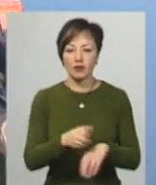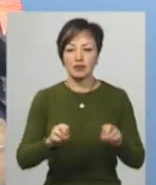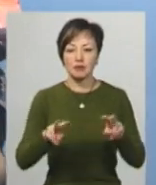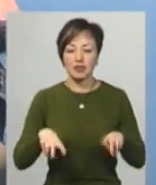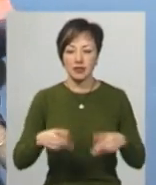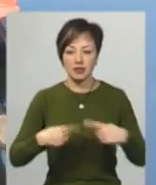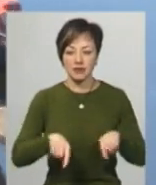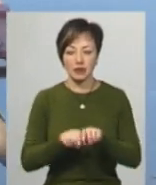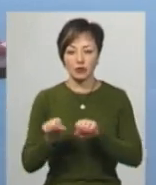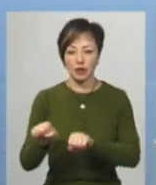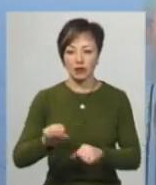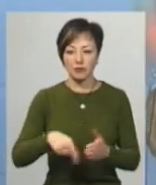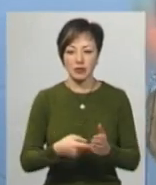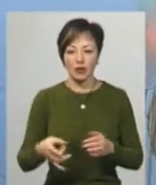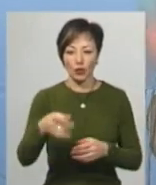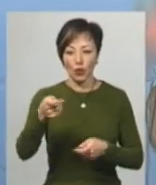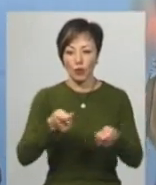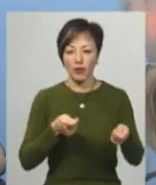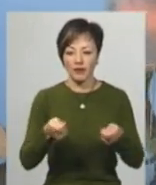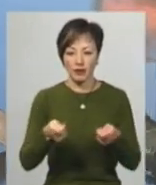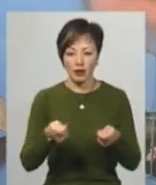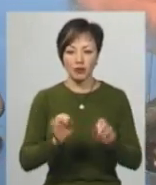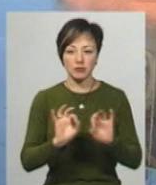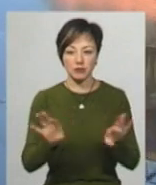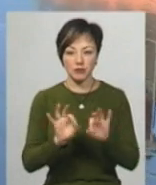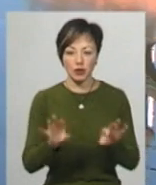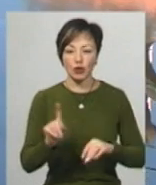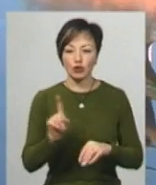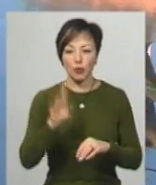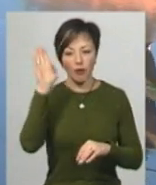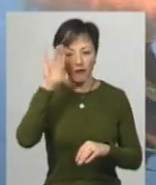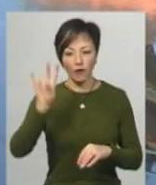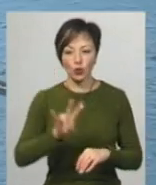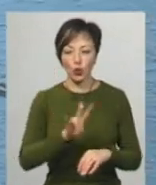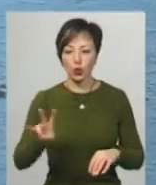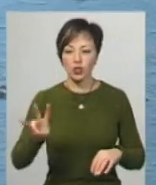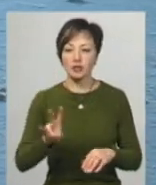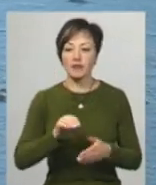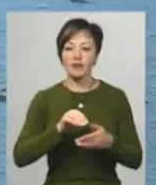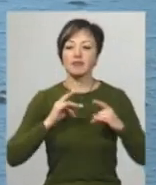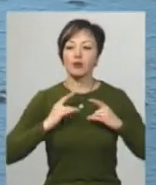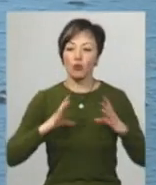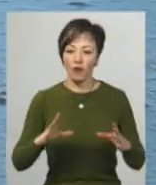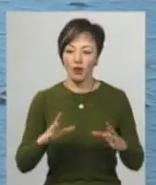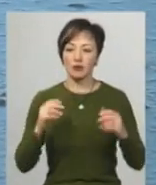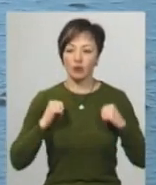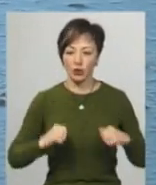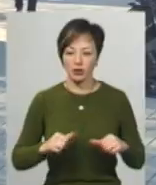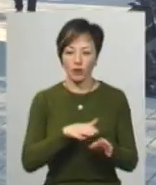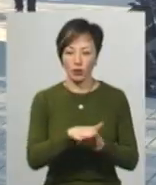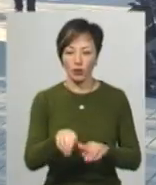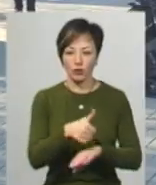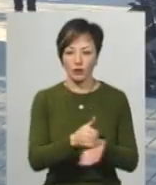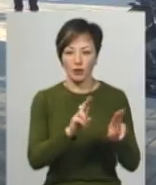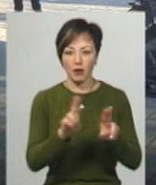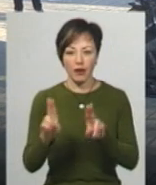цивільного захисту Хмельницького міськрайонного управління Ганна Іванова каже, аби водохрещу відсвяткувати безпечно, необхідно дотримуватись основних правил.